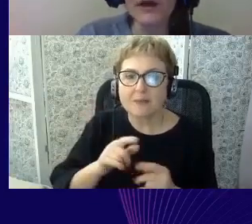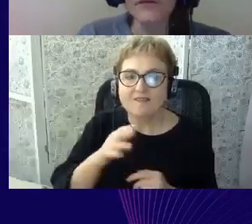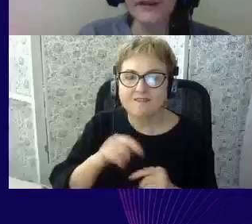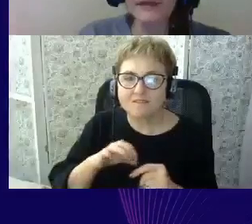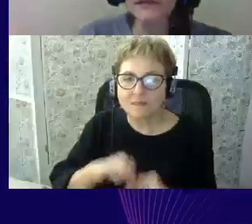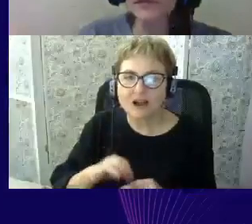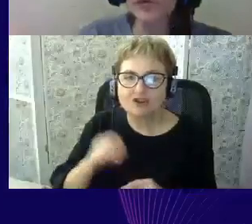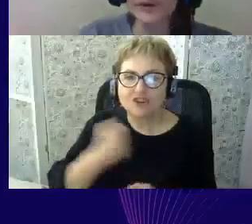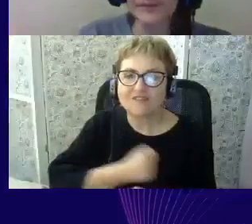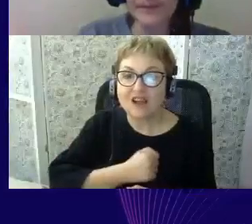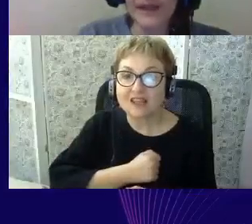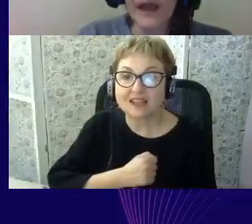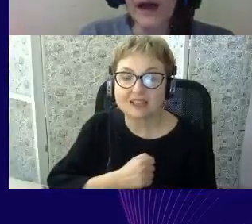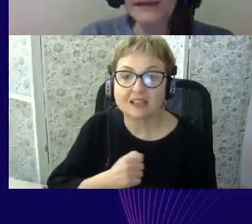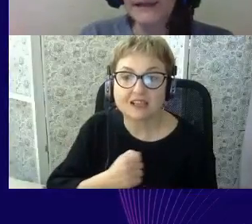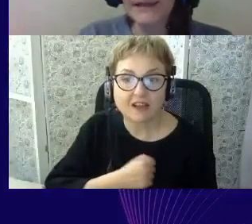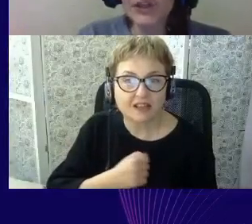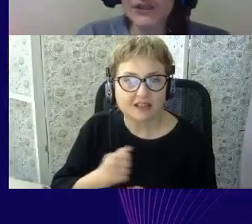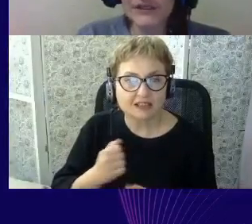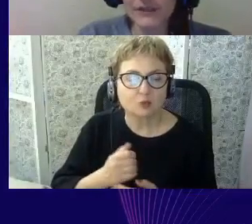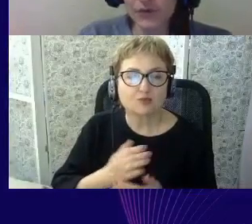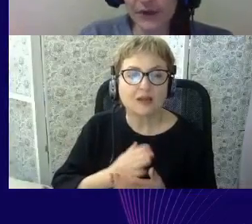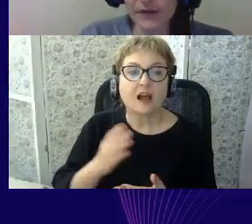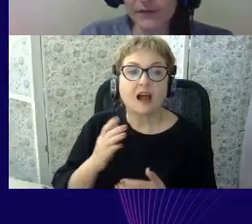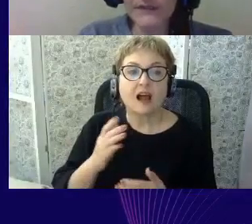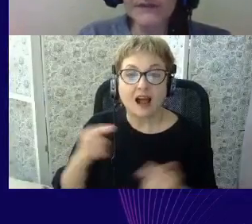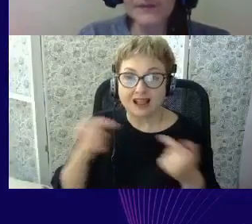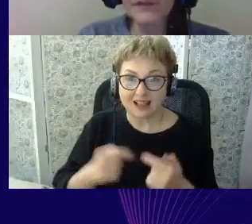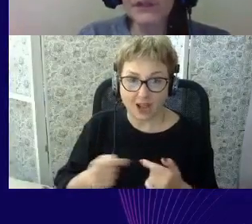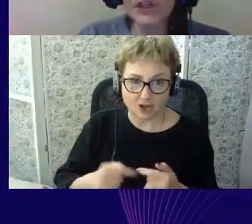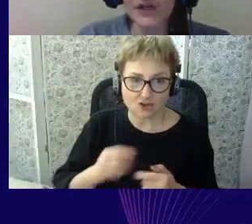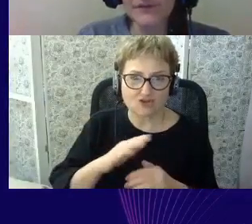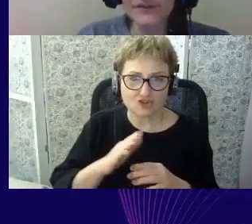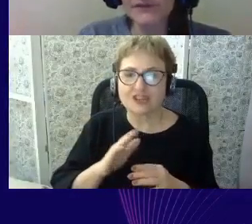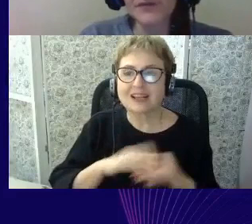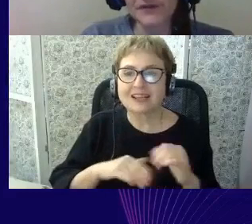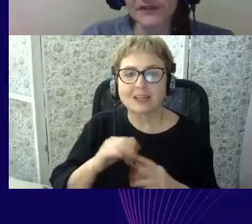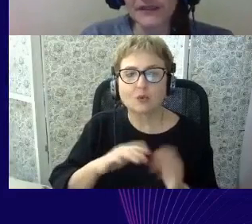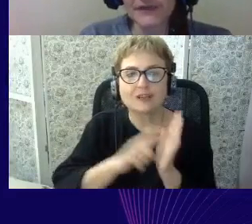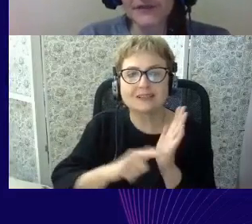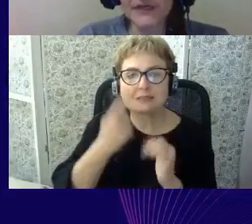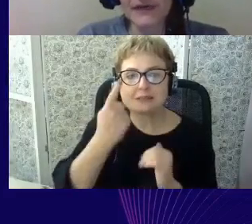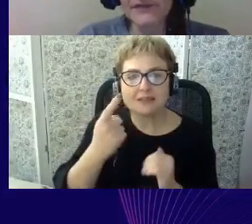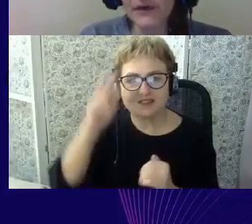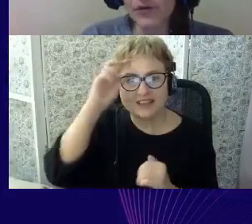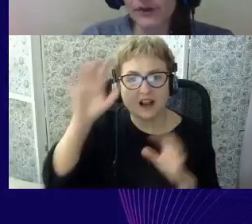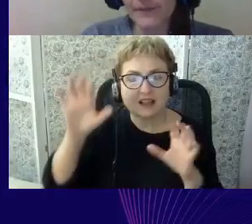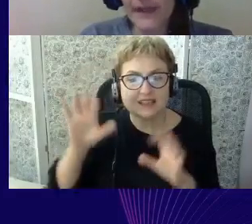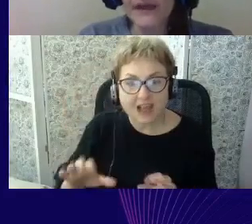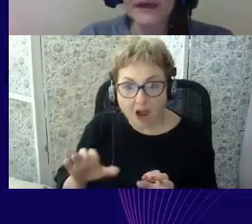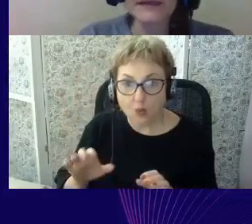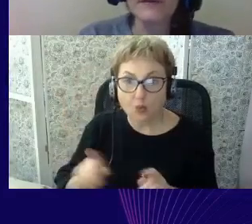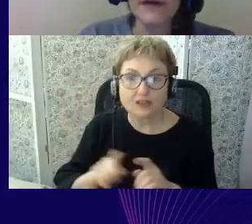прохождения военной службы. Аналогичные категории мы с вами встречаем в 71-й статье федерального